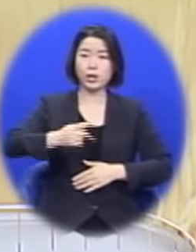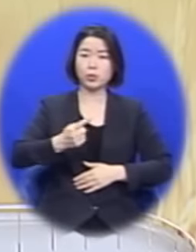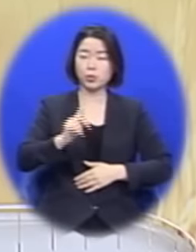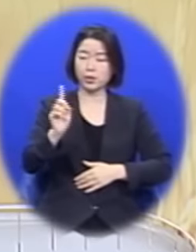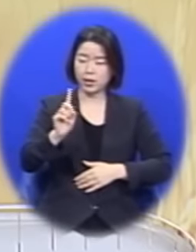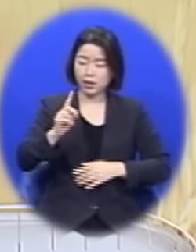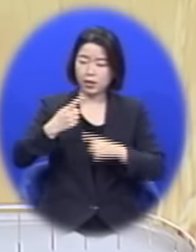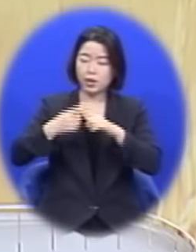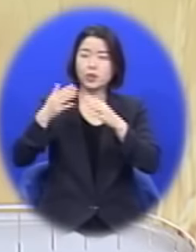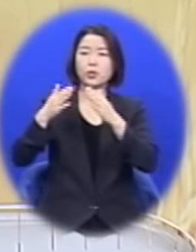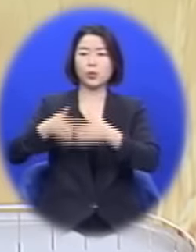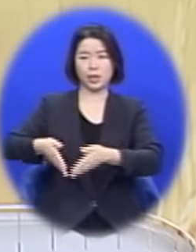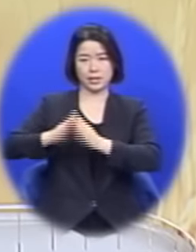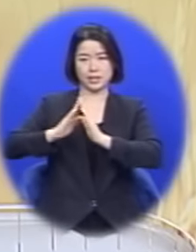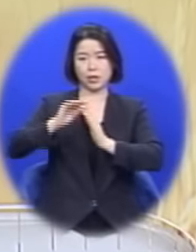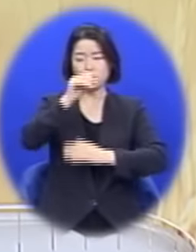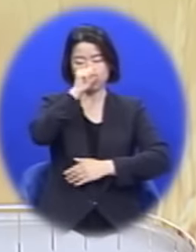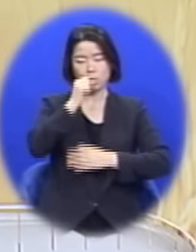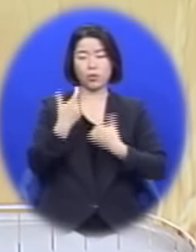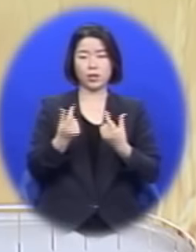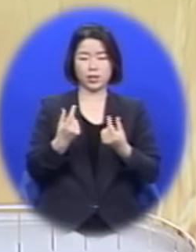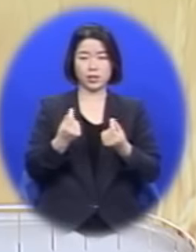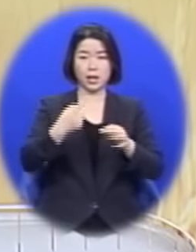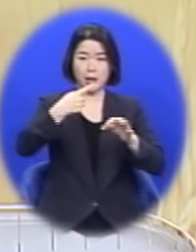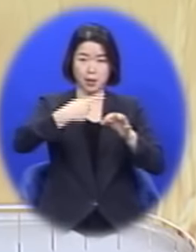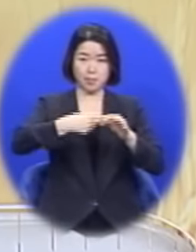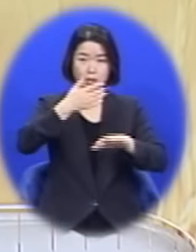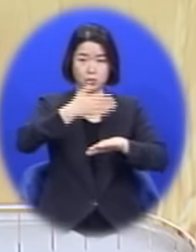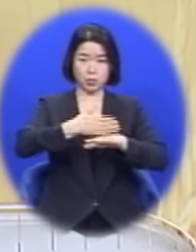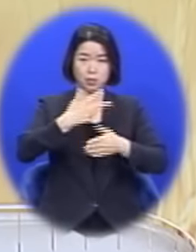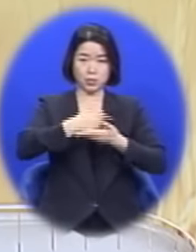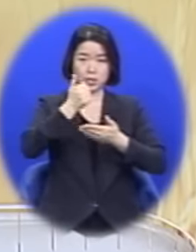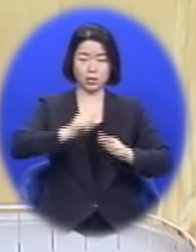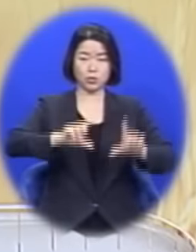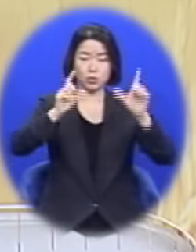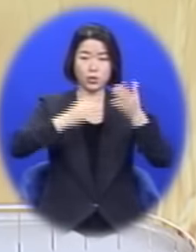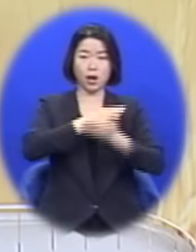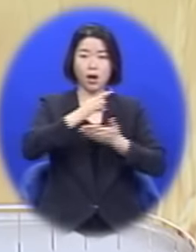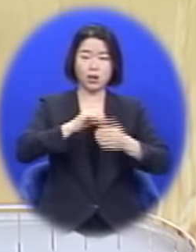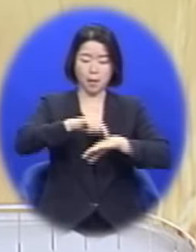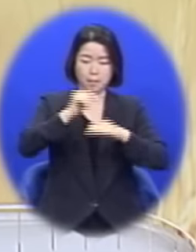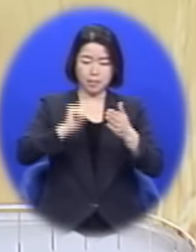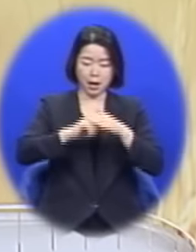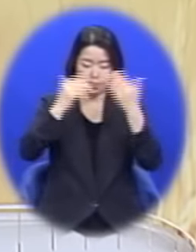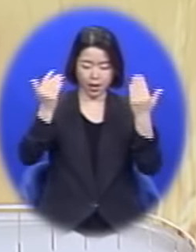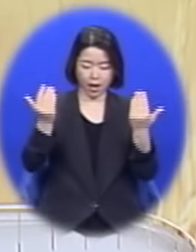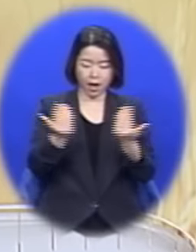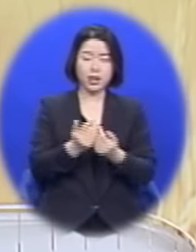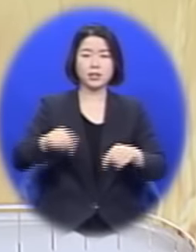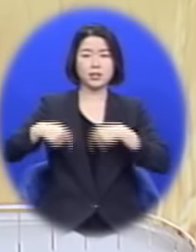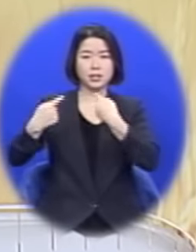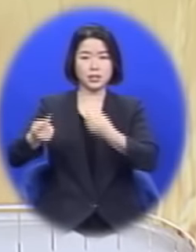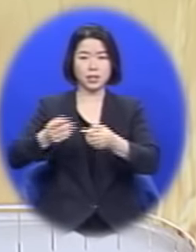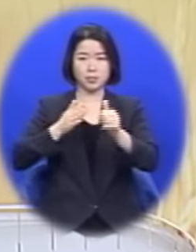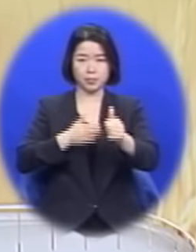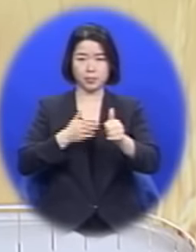합니다. 맥주 감사주일 헌금에 여러분들이 마음을 다해서 참여해 주시기를 부탁을 드립니다.